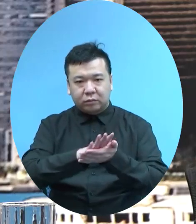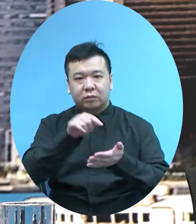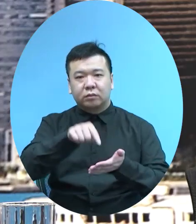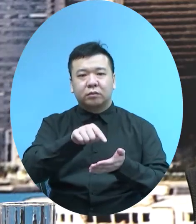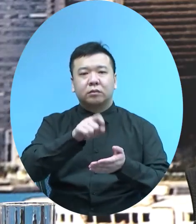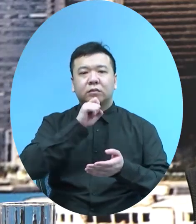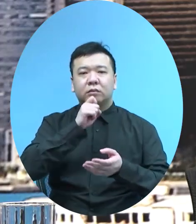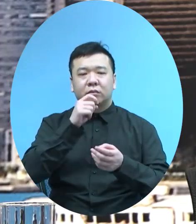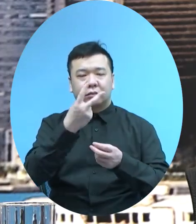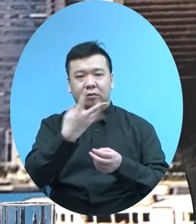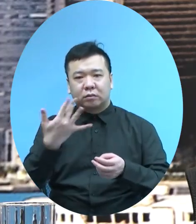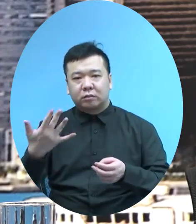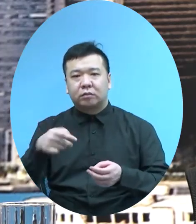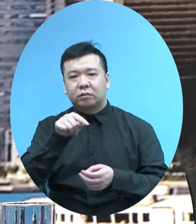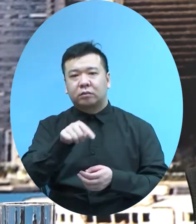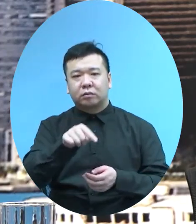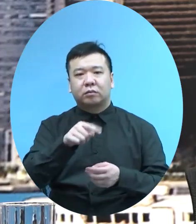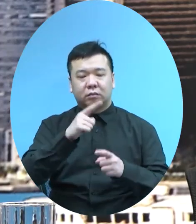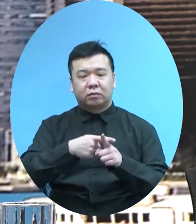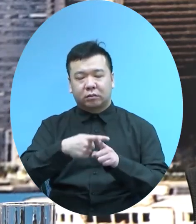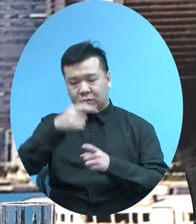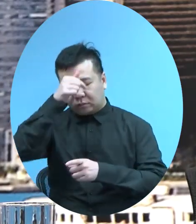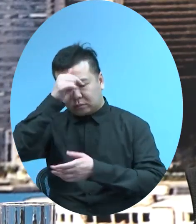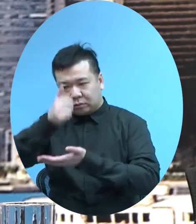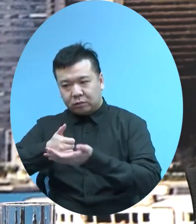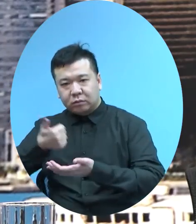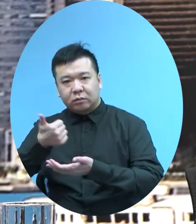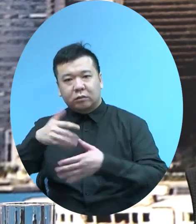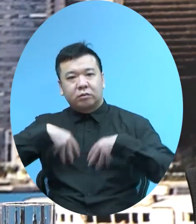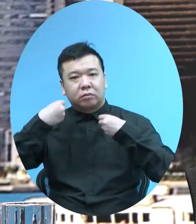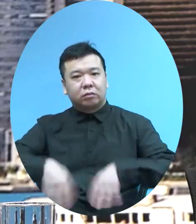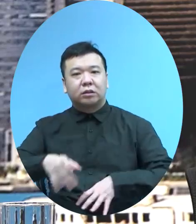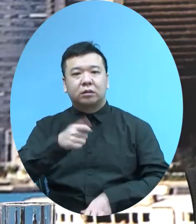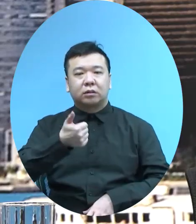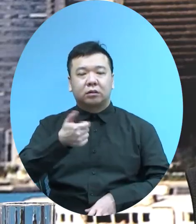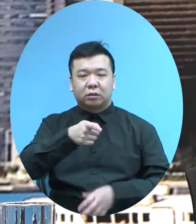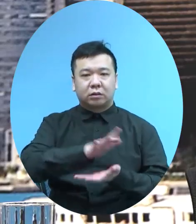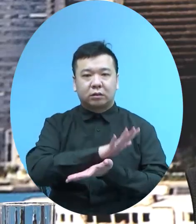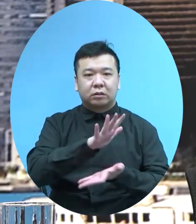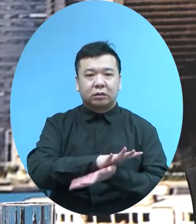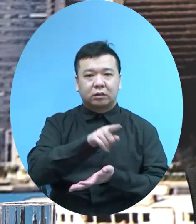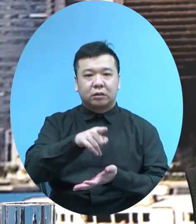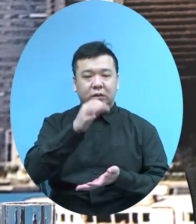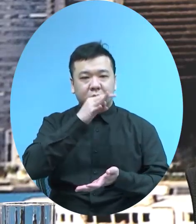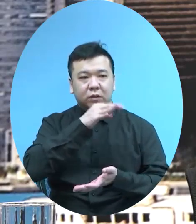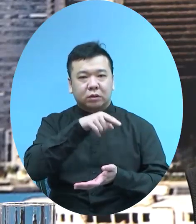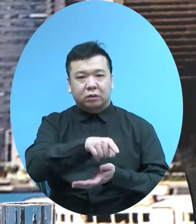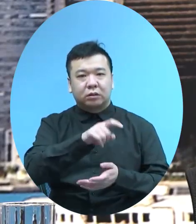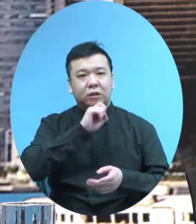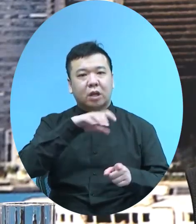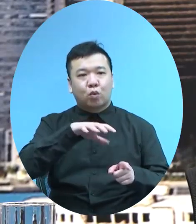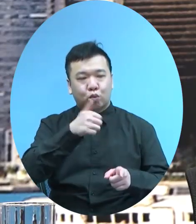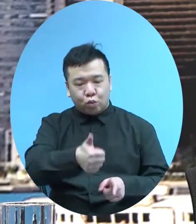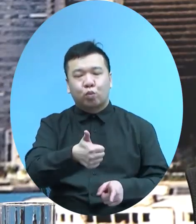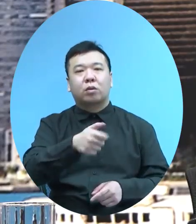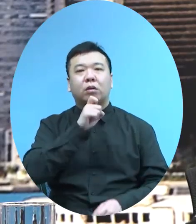哋已經有20多位病人咧，其實係出咗院嘅。咁所以即係喺我哋嘅經驗咧，呢幾隻藥咧其實都係有效嘅